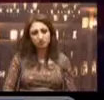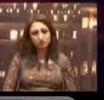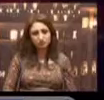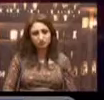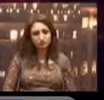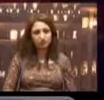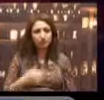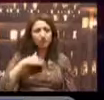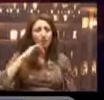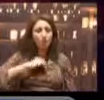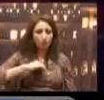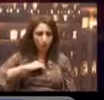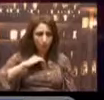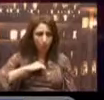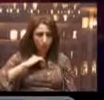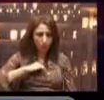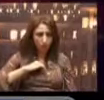من جوايا